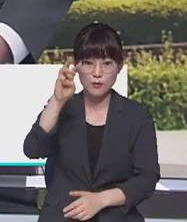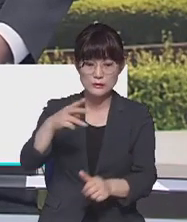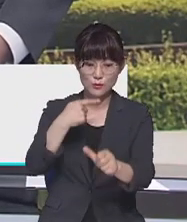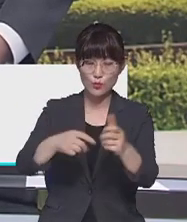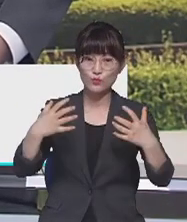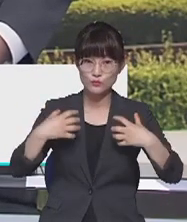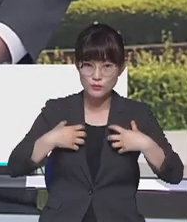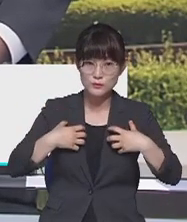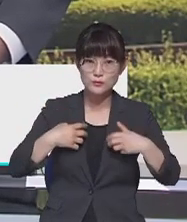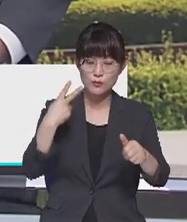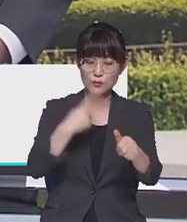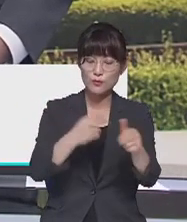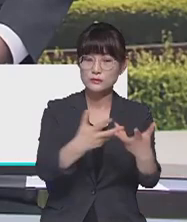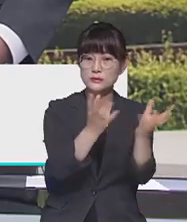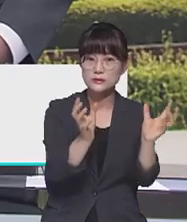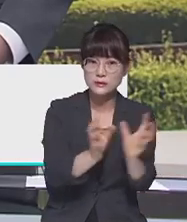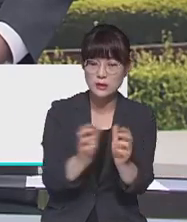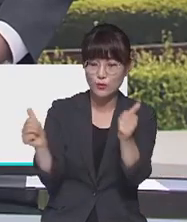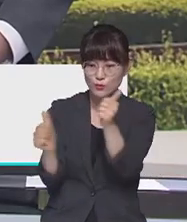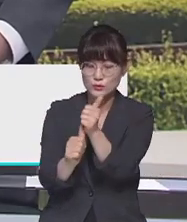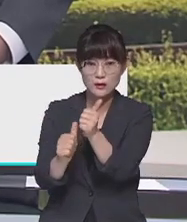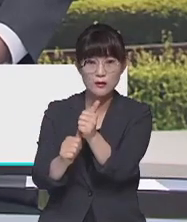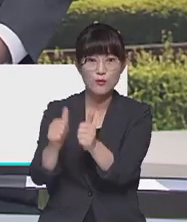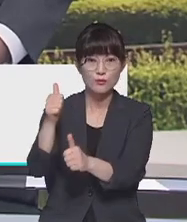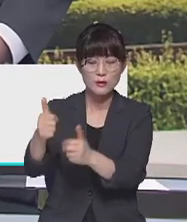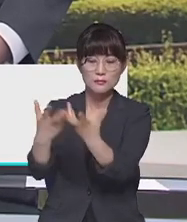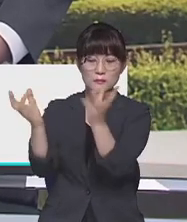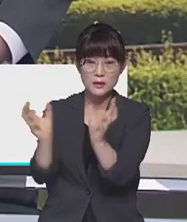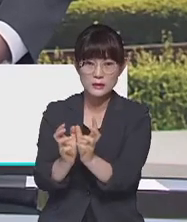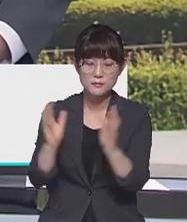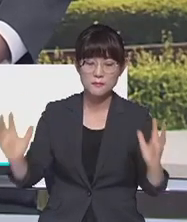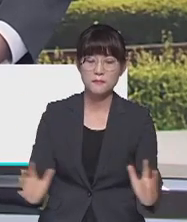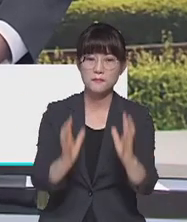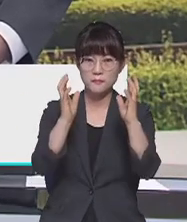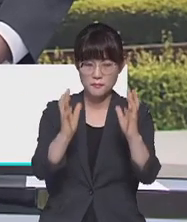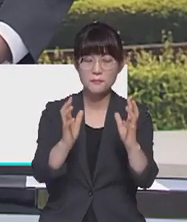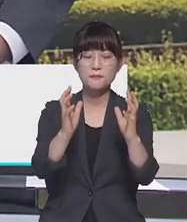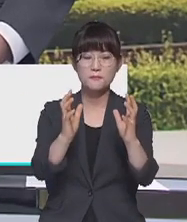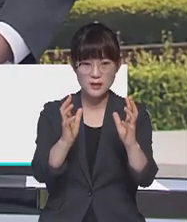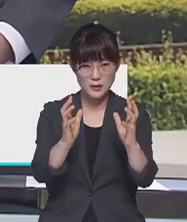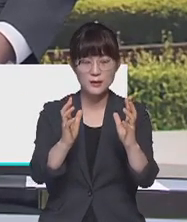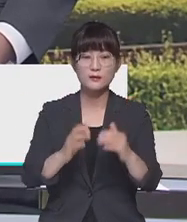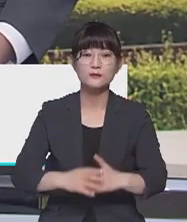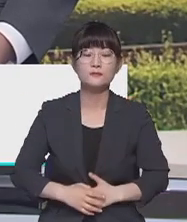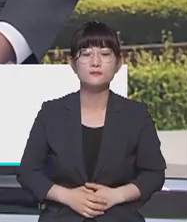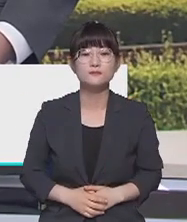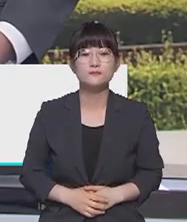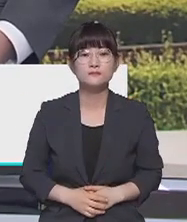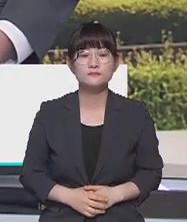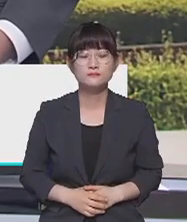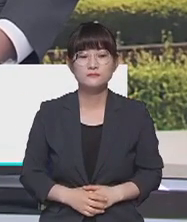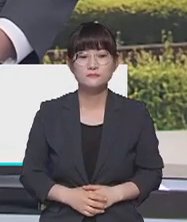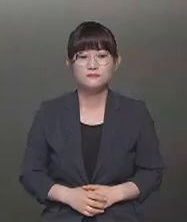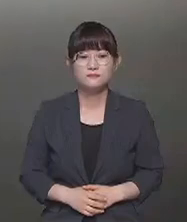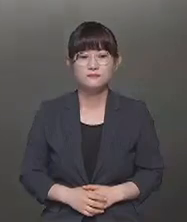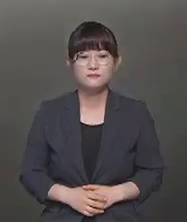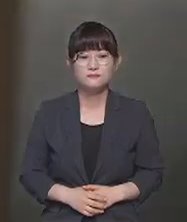교육청도 교원단체, 교장, 교감단 등과 교권 보호를 위해 머리를 맞댔습니다. 정경원 기자입니다.